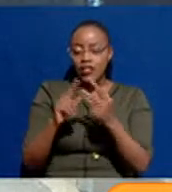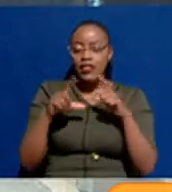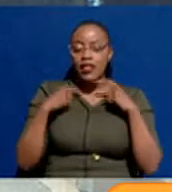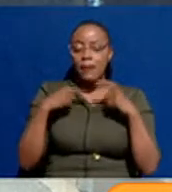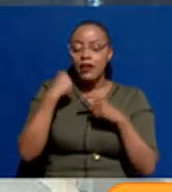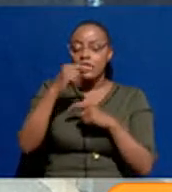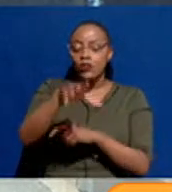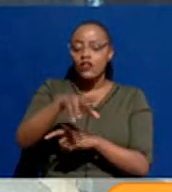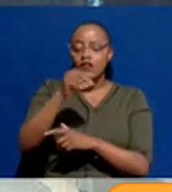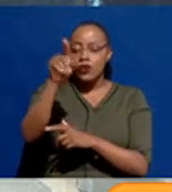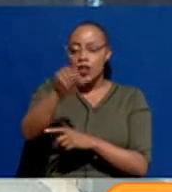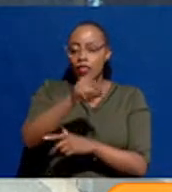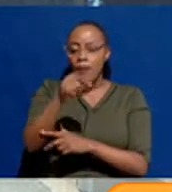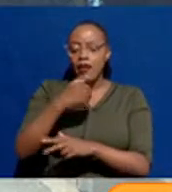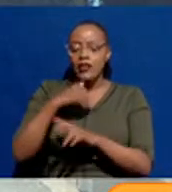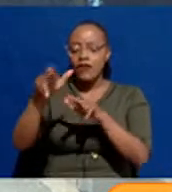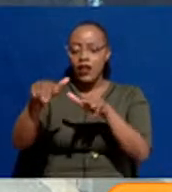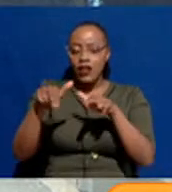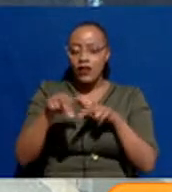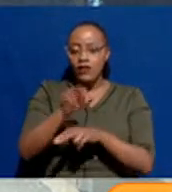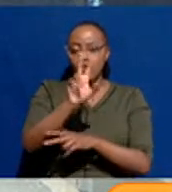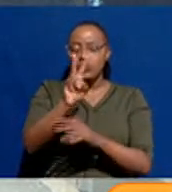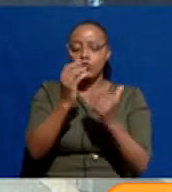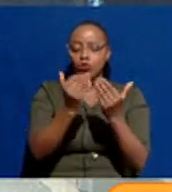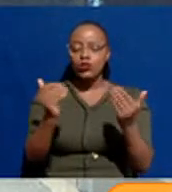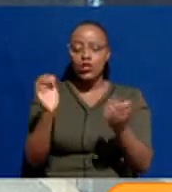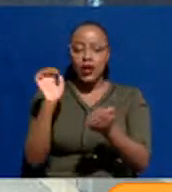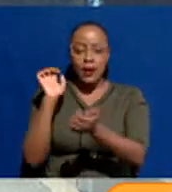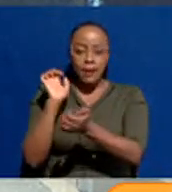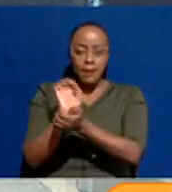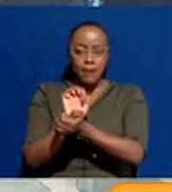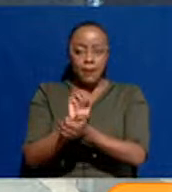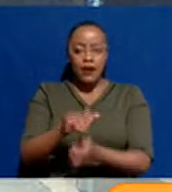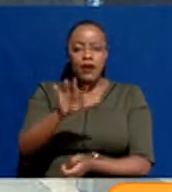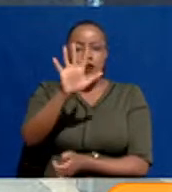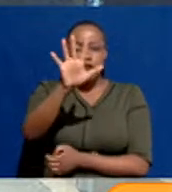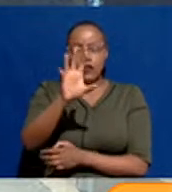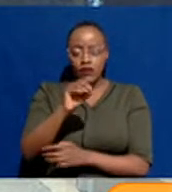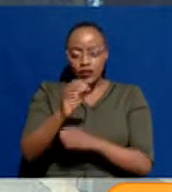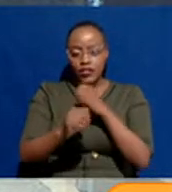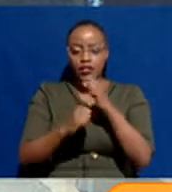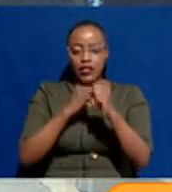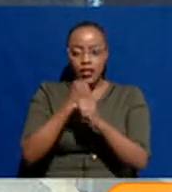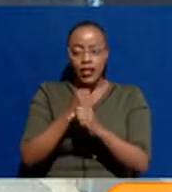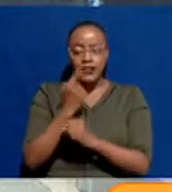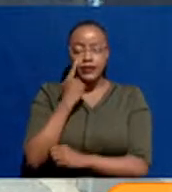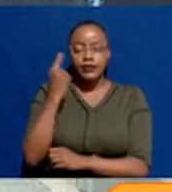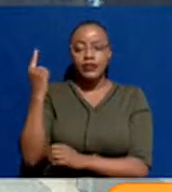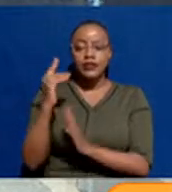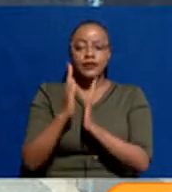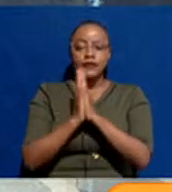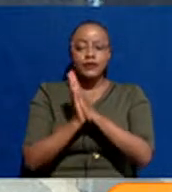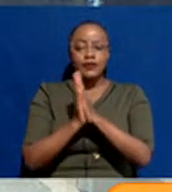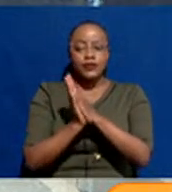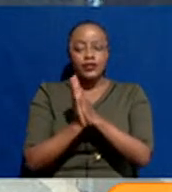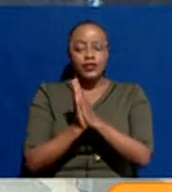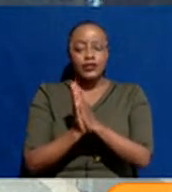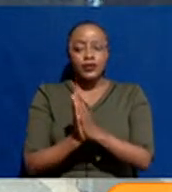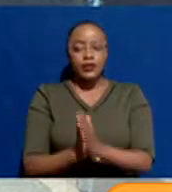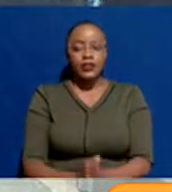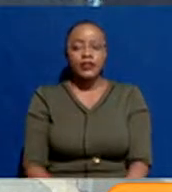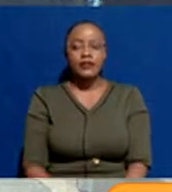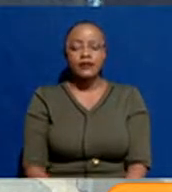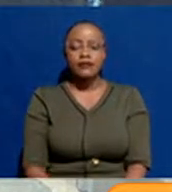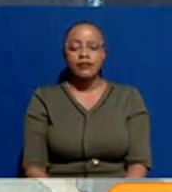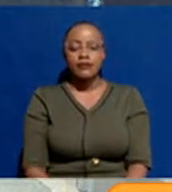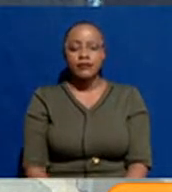aliyepatikana na hatia ya kuwabaka watoto wawili amefungwa miaka 50 jela, kama anavyoeleza mwanahabari wetu kutoka mahakamani juu